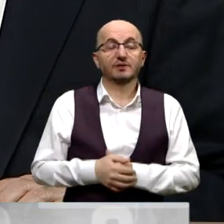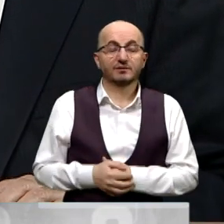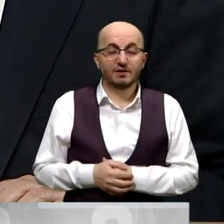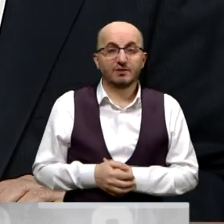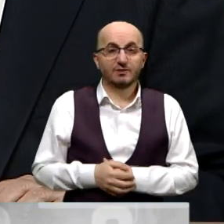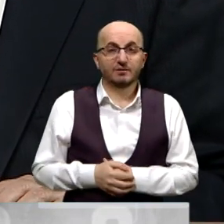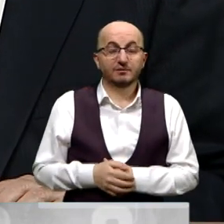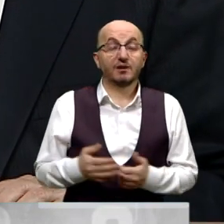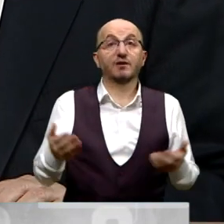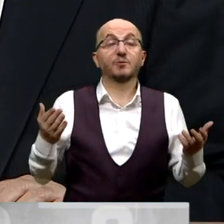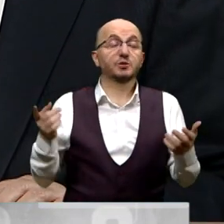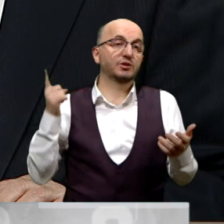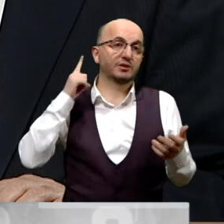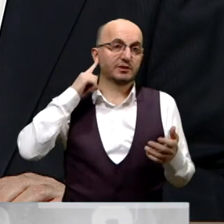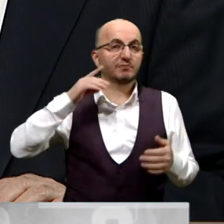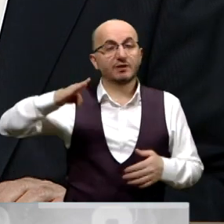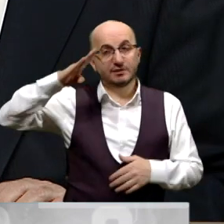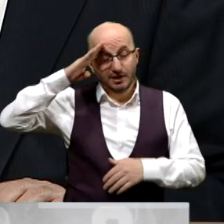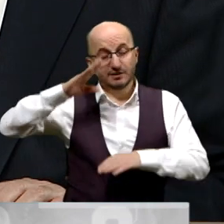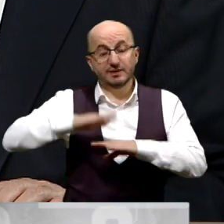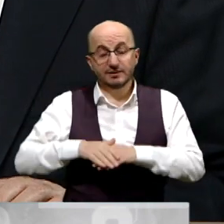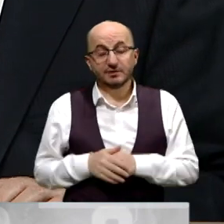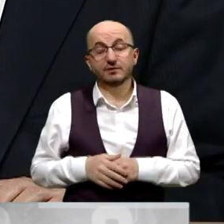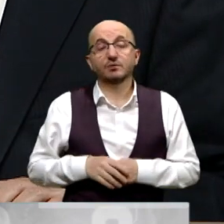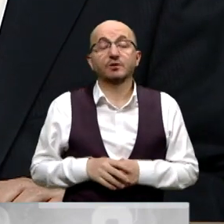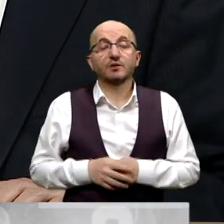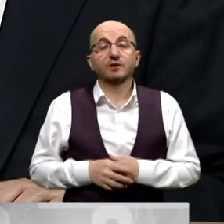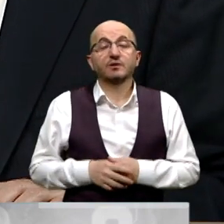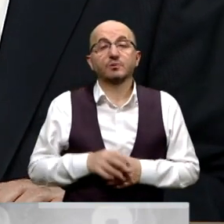la atana Ya Rabbi işittik ve itaat ettik